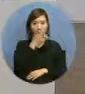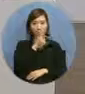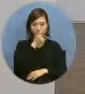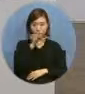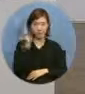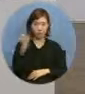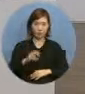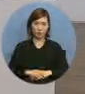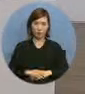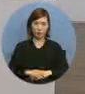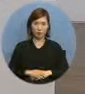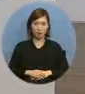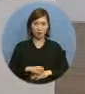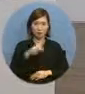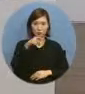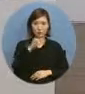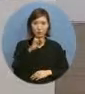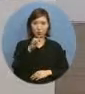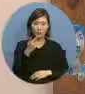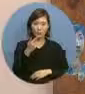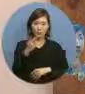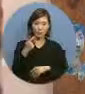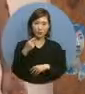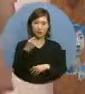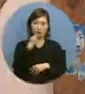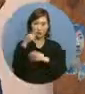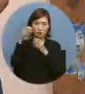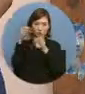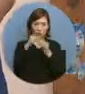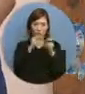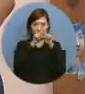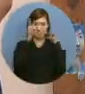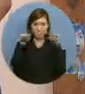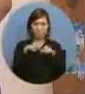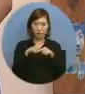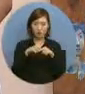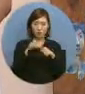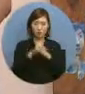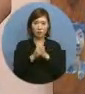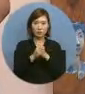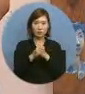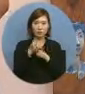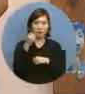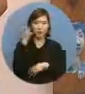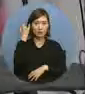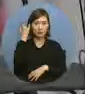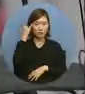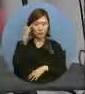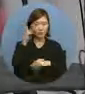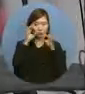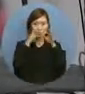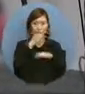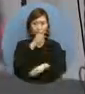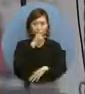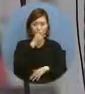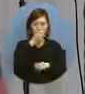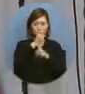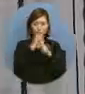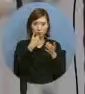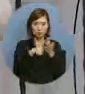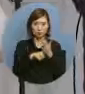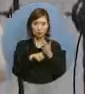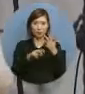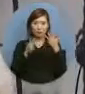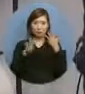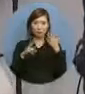같습니다. 소빈 작가의 닭종이 작품과 아이들의 창의력을 엿볼 수 있는 이번 전시회는 이달